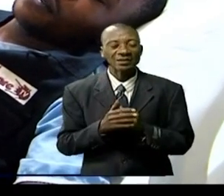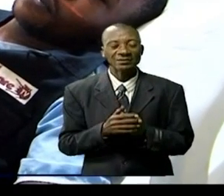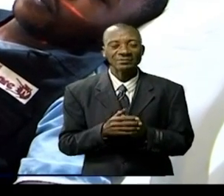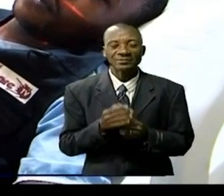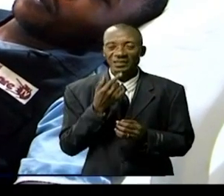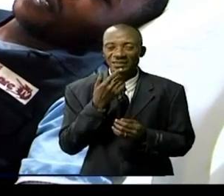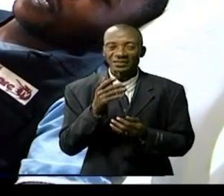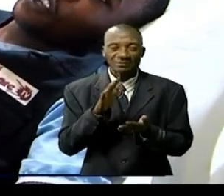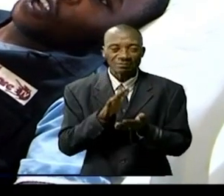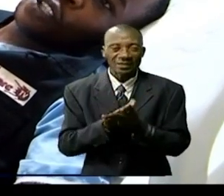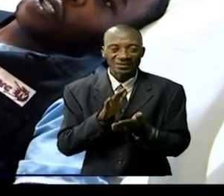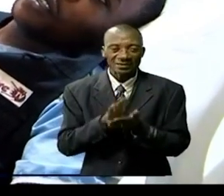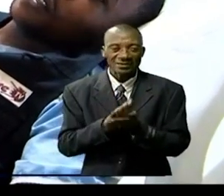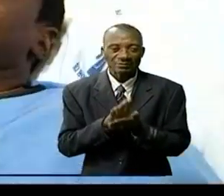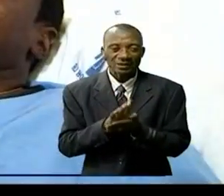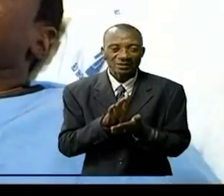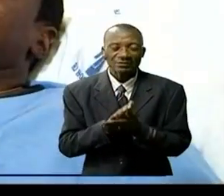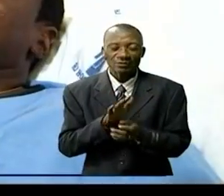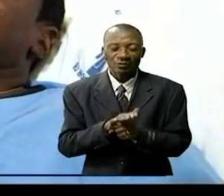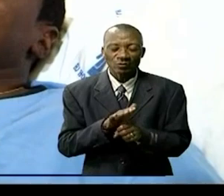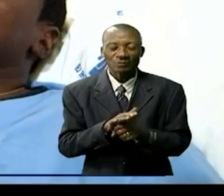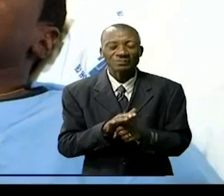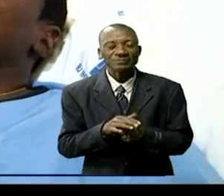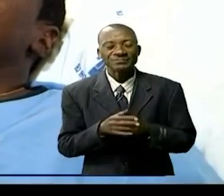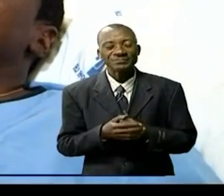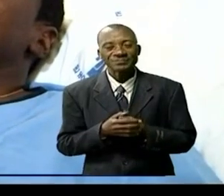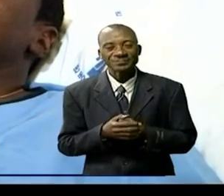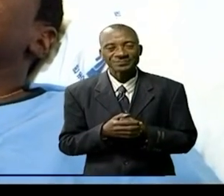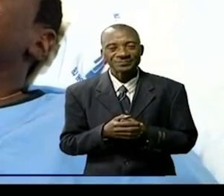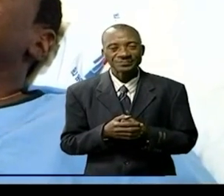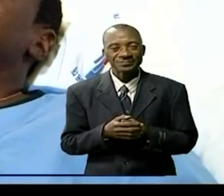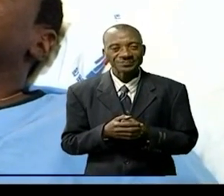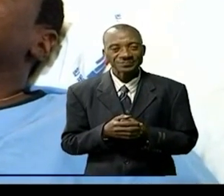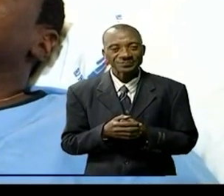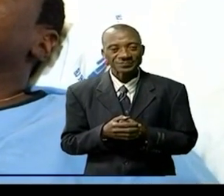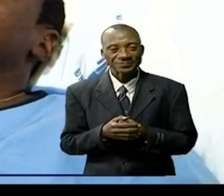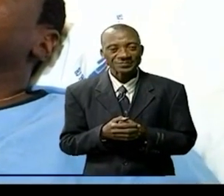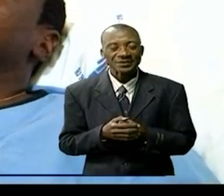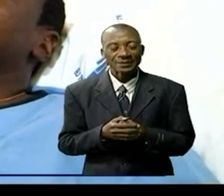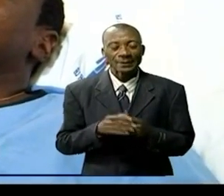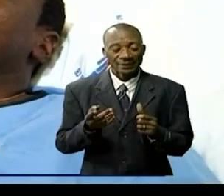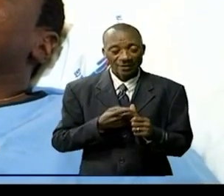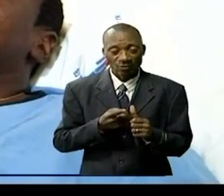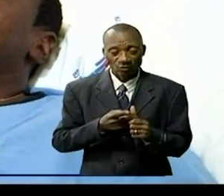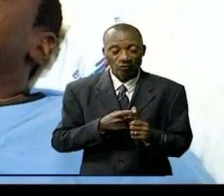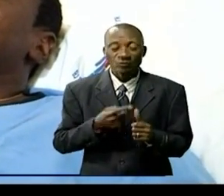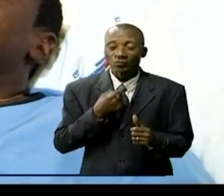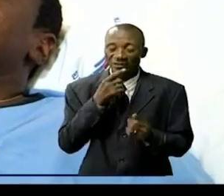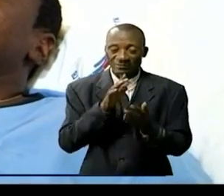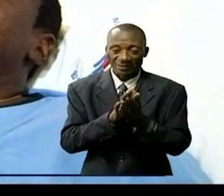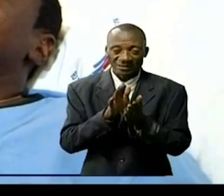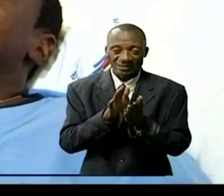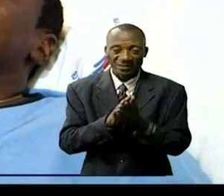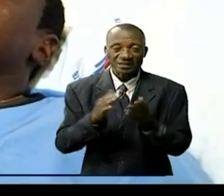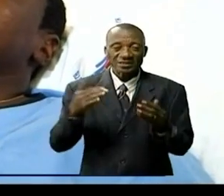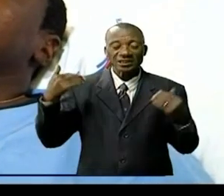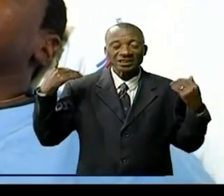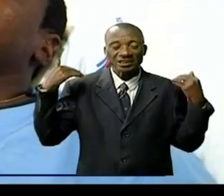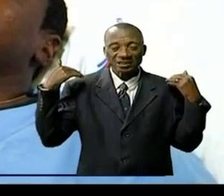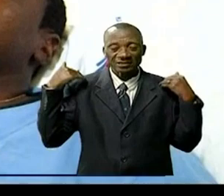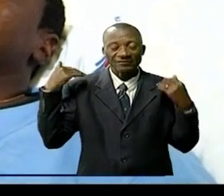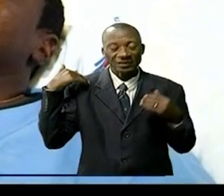les paysages moi je me suis d'abord des chefs d'état parce qu'il est notre